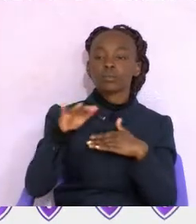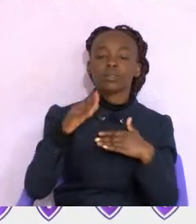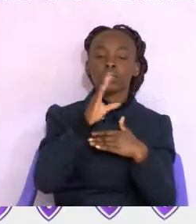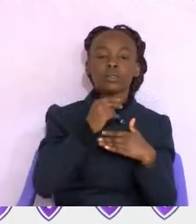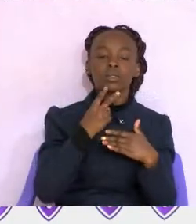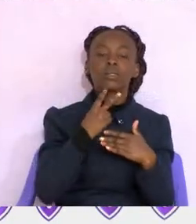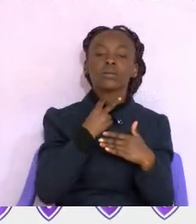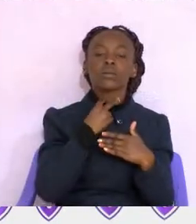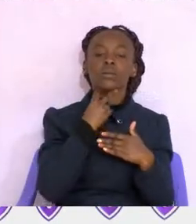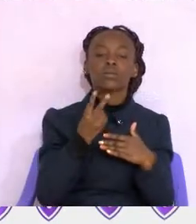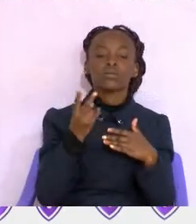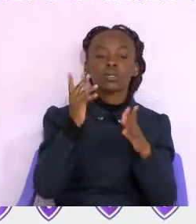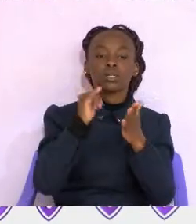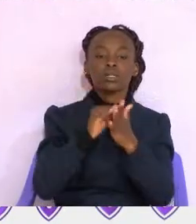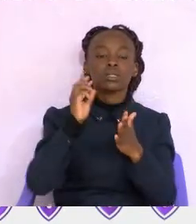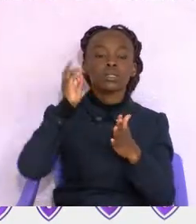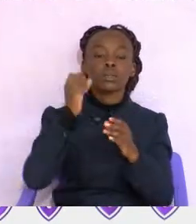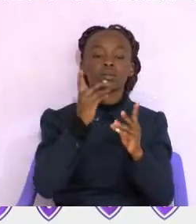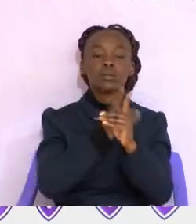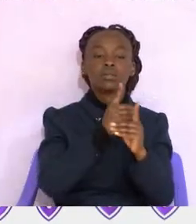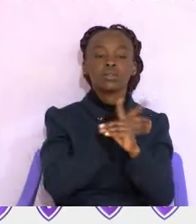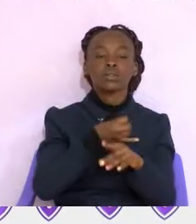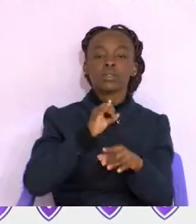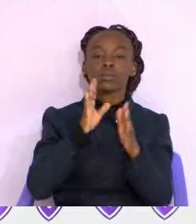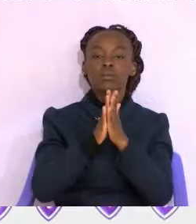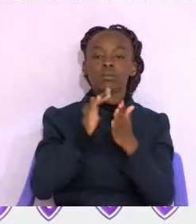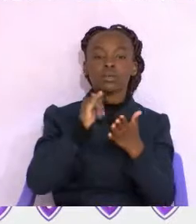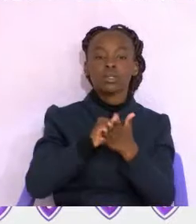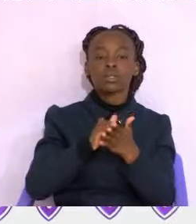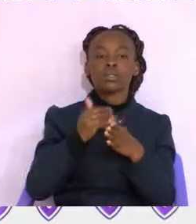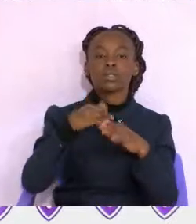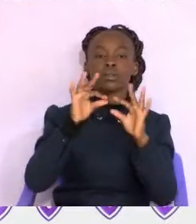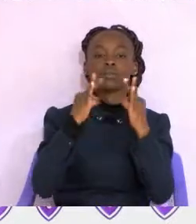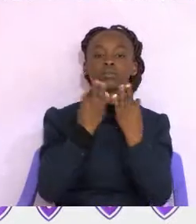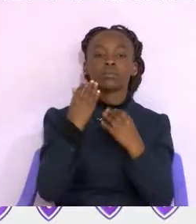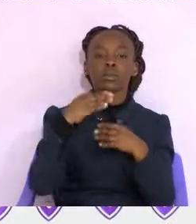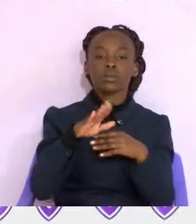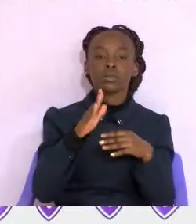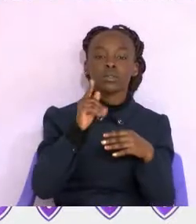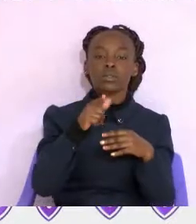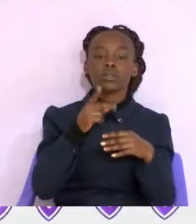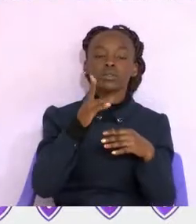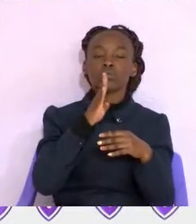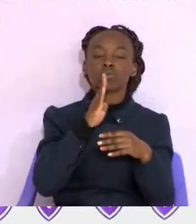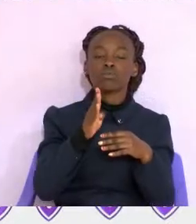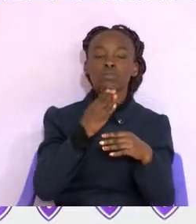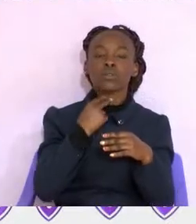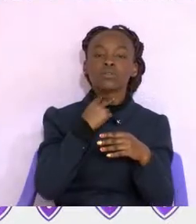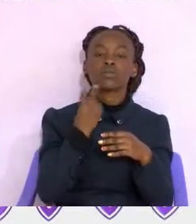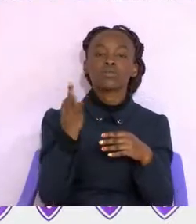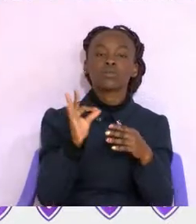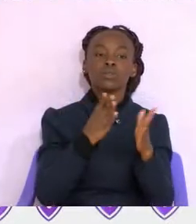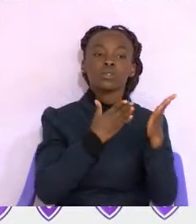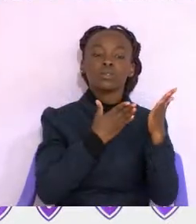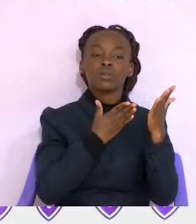iliyokuwa tofauti. Maombi yangu ni kwa familia yako, wewe ukawe sauti ya tumaini. Hata kwa nyumba, kwa watoto wako, ukawe